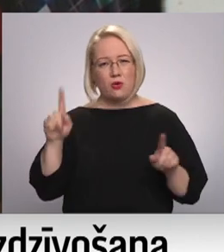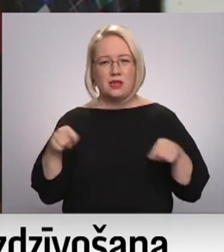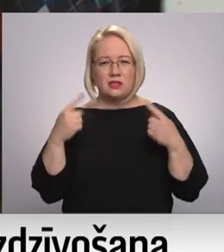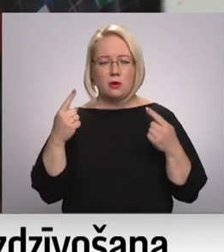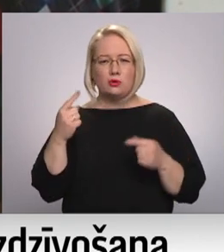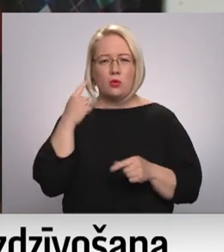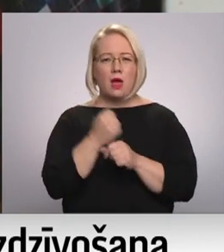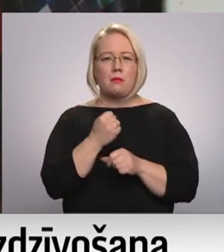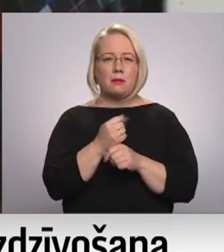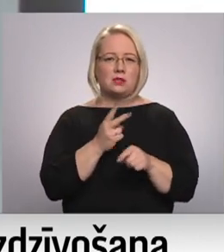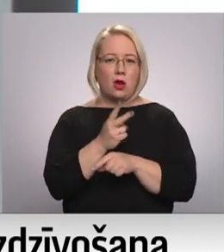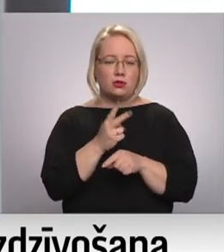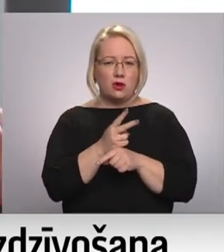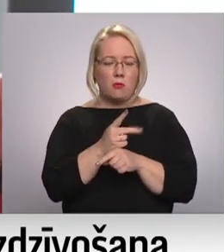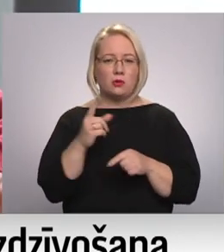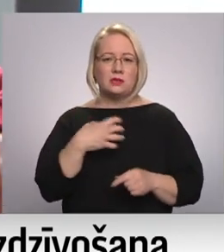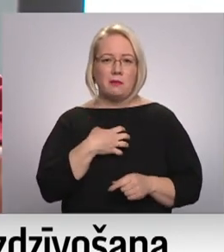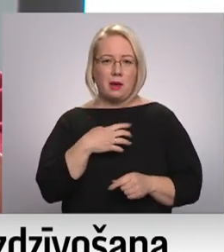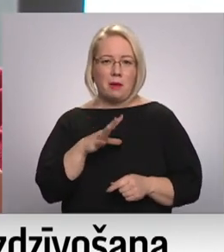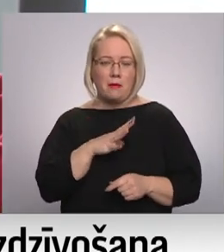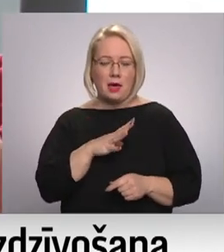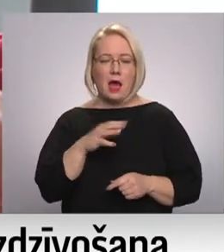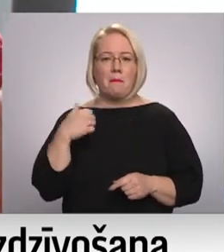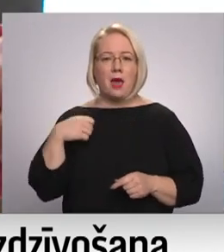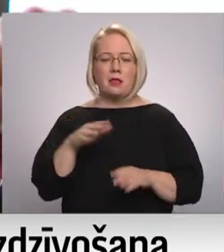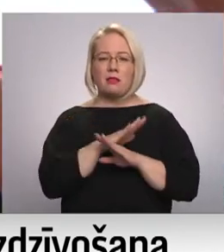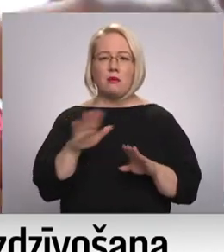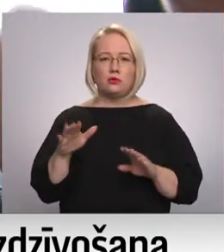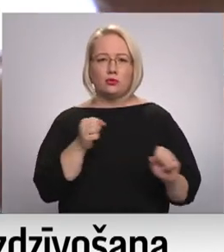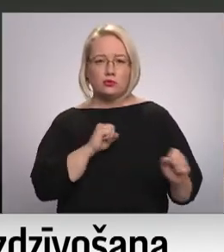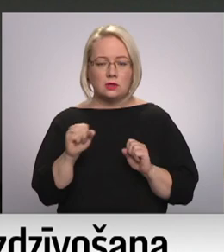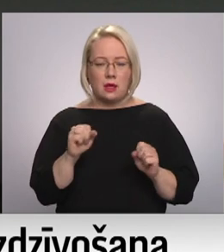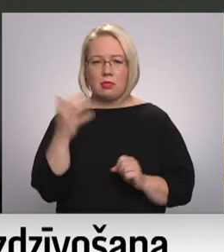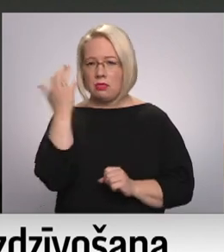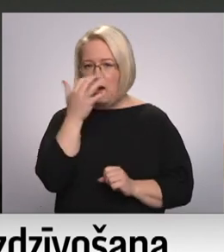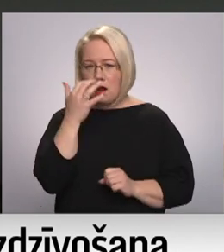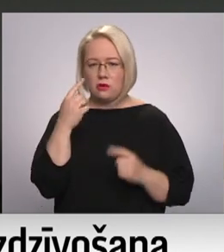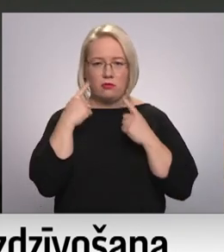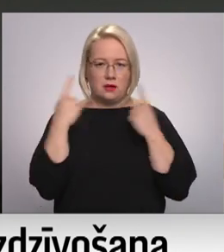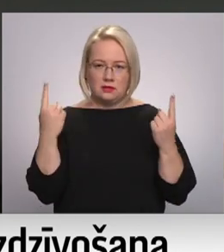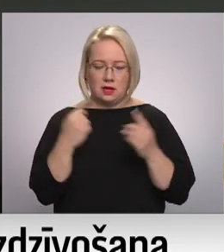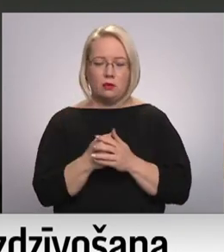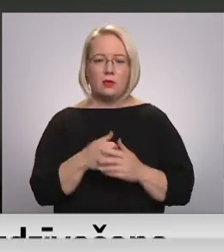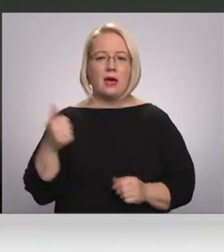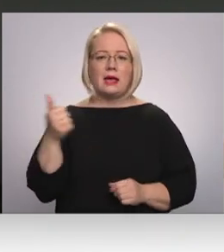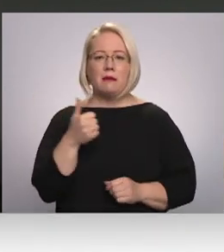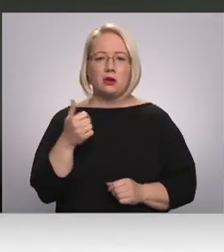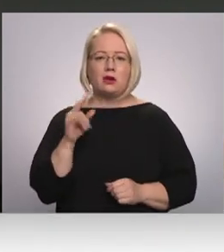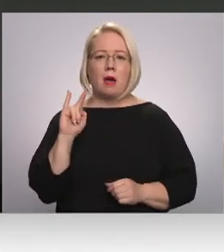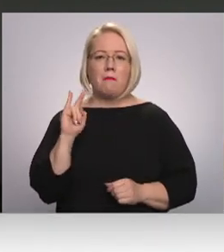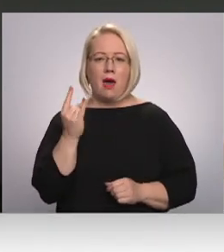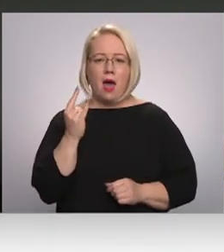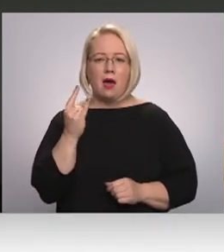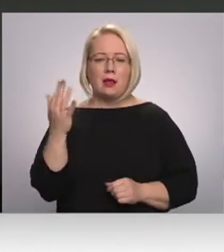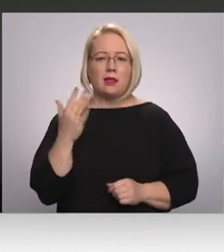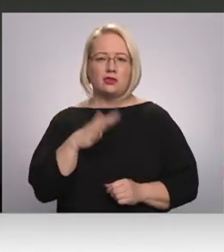darbības traucējumus un prognoze bija, ka meitene būs nekustīga, neredzīga un nedzirdīga. Īpašā bērna ienākšana ģimenē tas ir liels